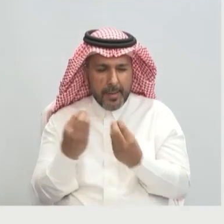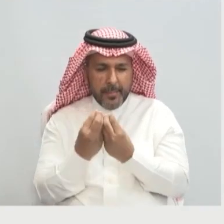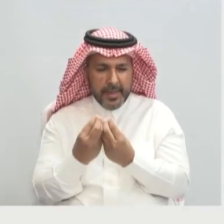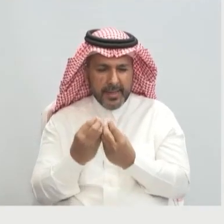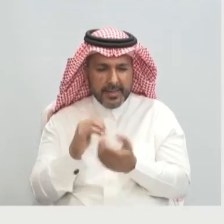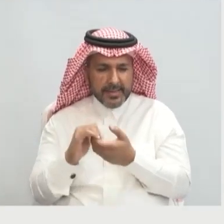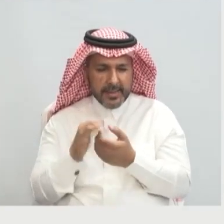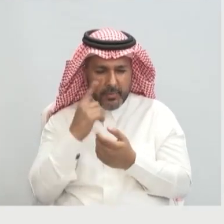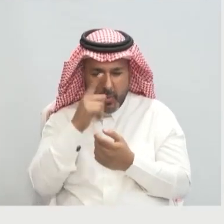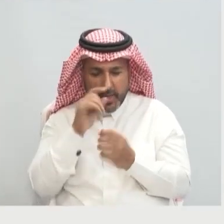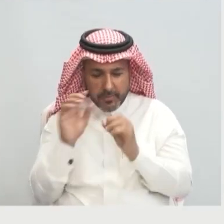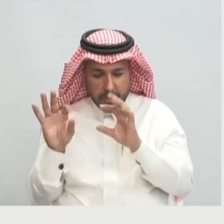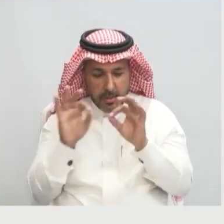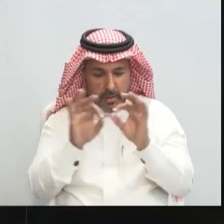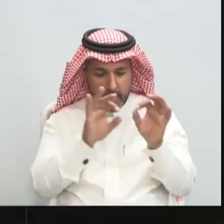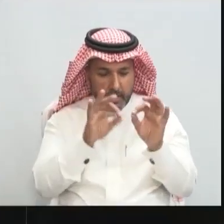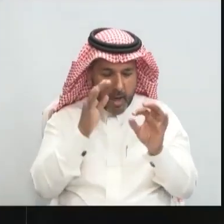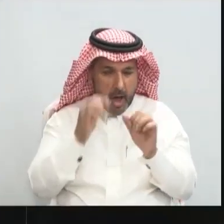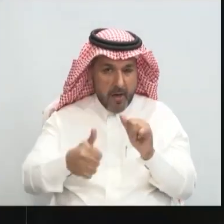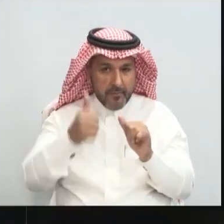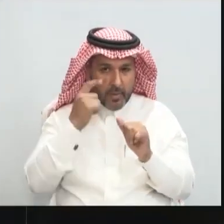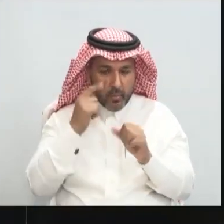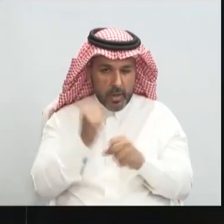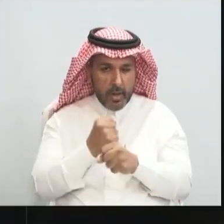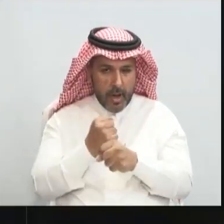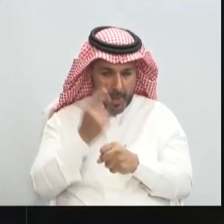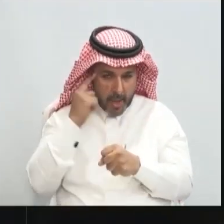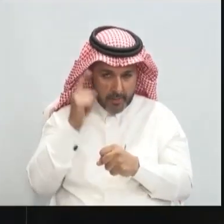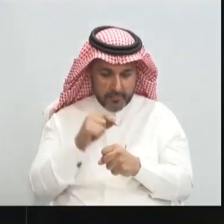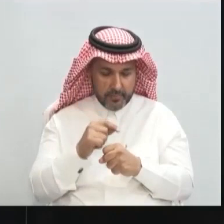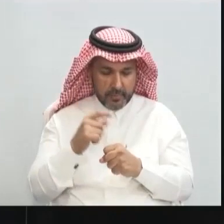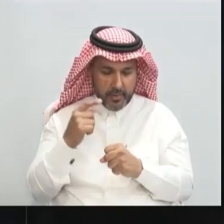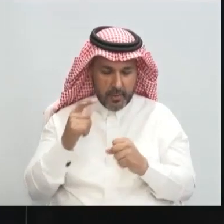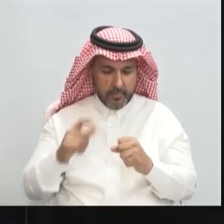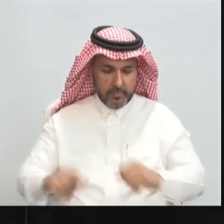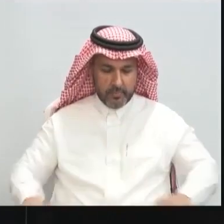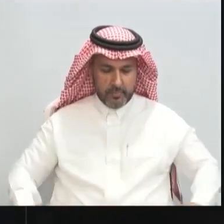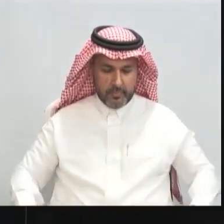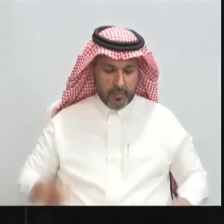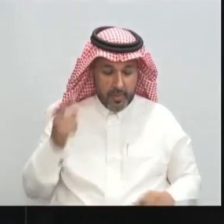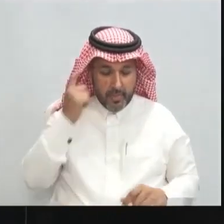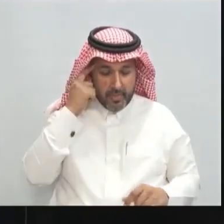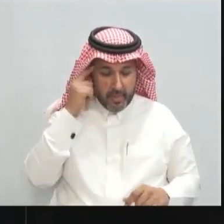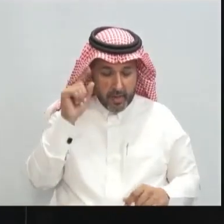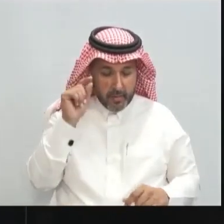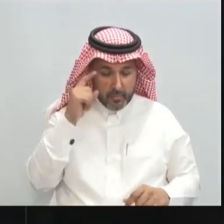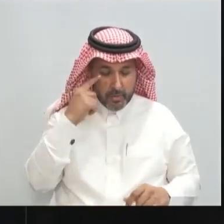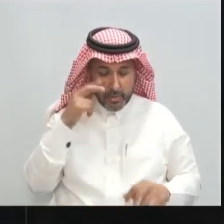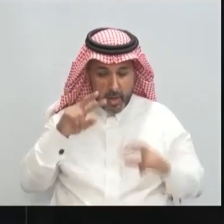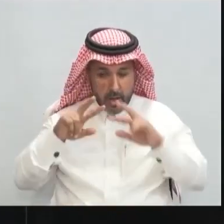الوقت قد فات بمعنى القائد الفعال او الموظف الذكي هو من يقوم بانشاء هذه الشبكات